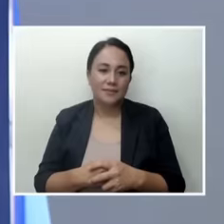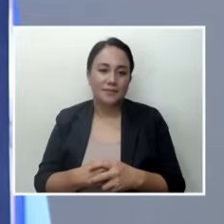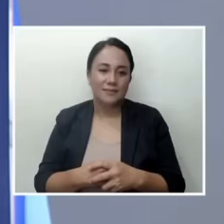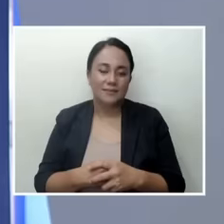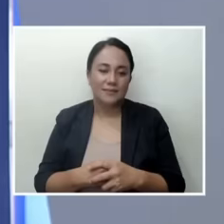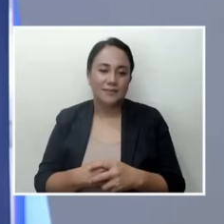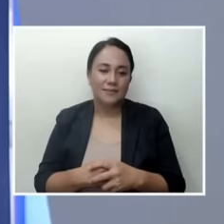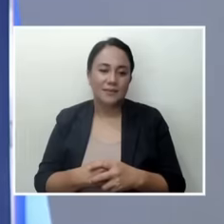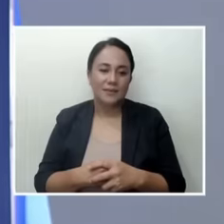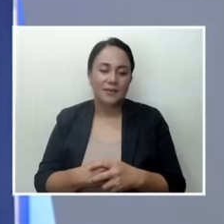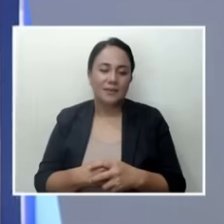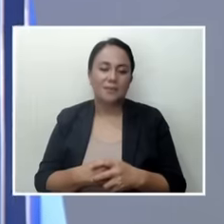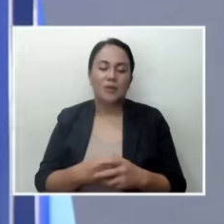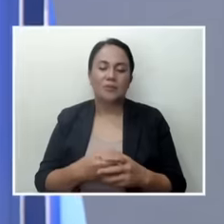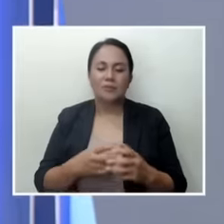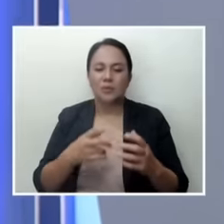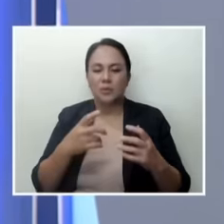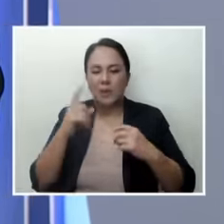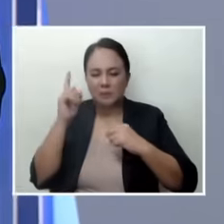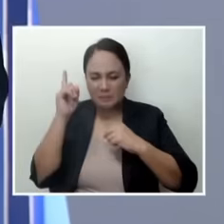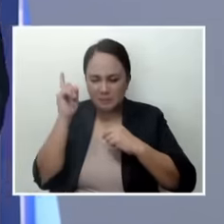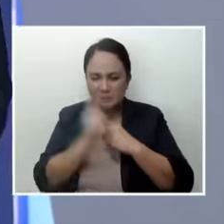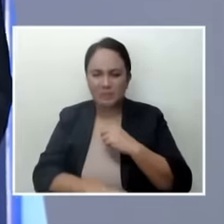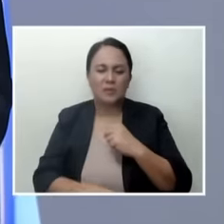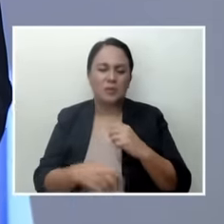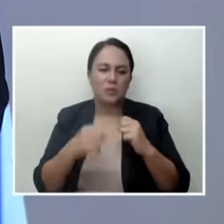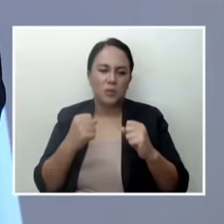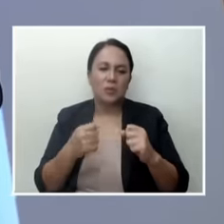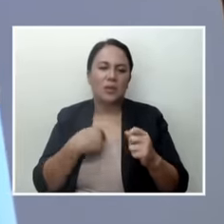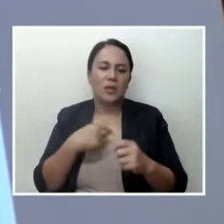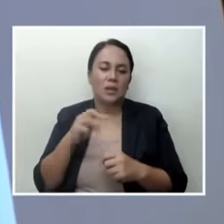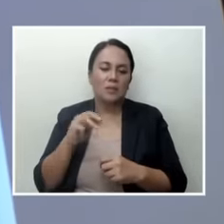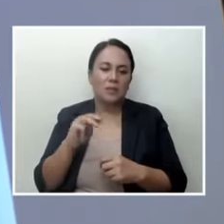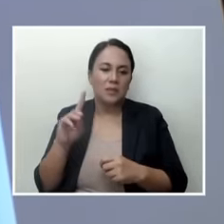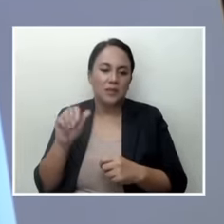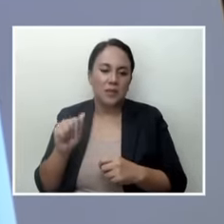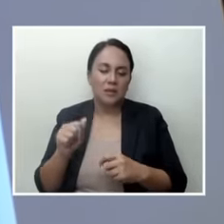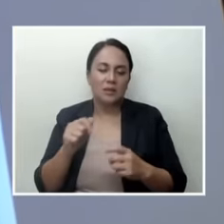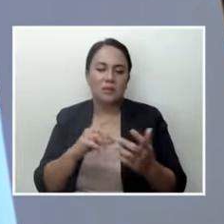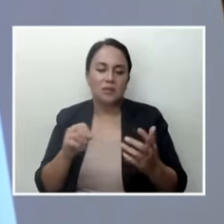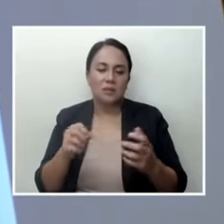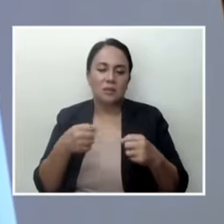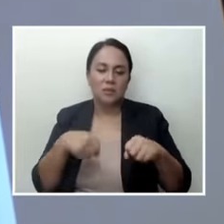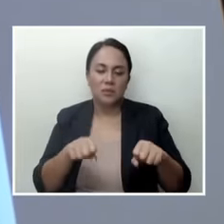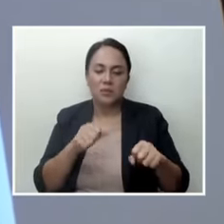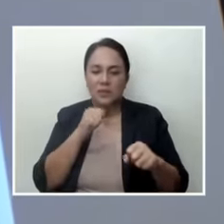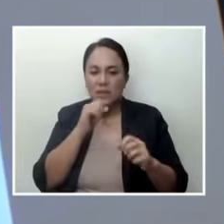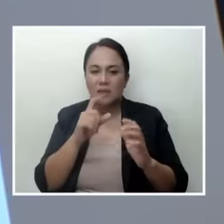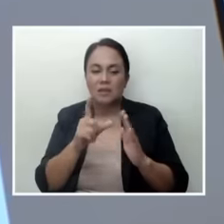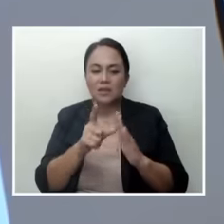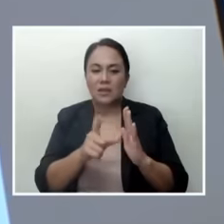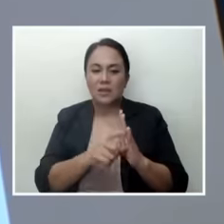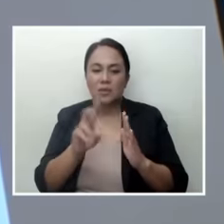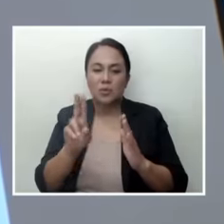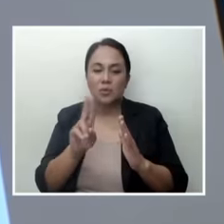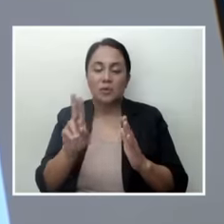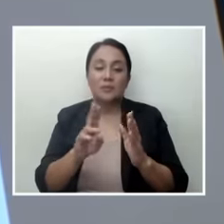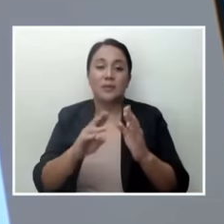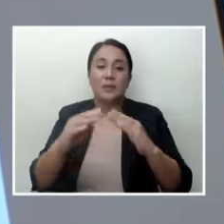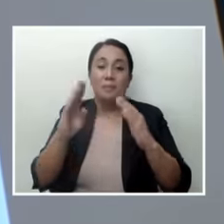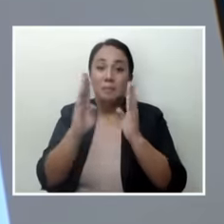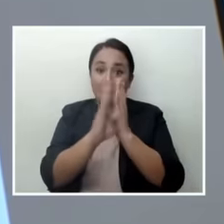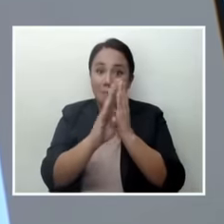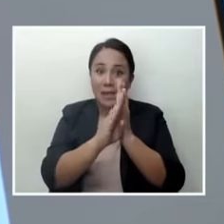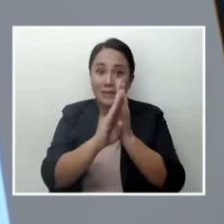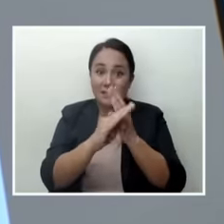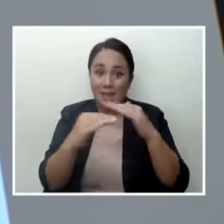Mas mabigat na parusa ang ipapataw ng MMDA sa mga motorista na ilegal na dadaan sa EDSA bus lane. Simula